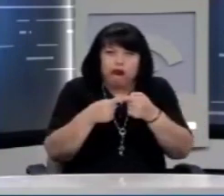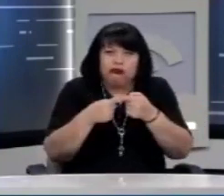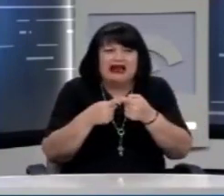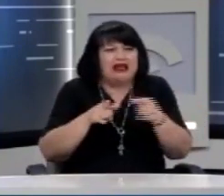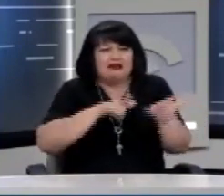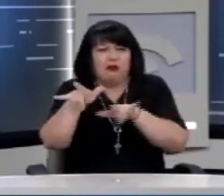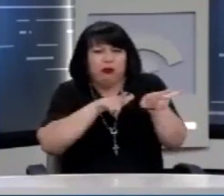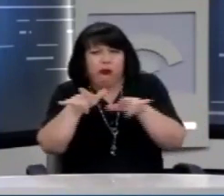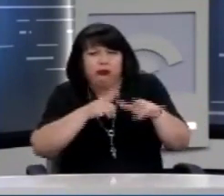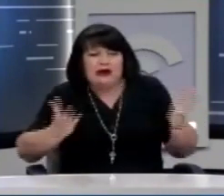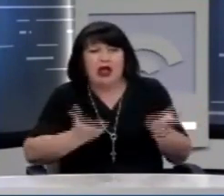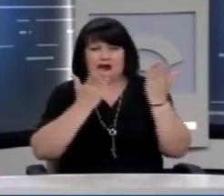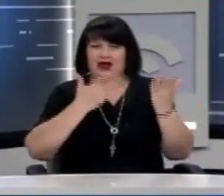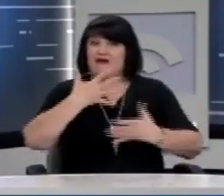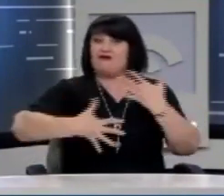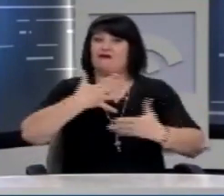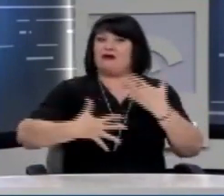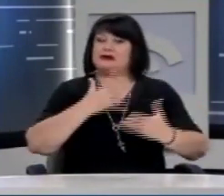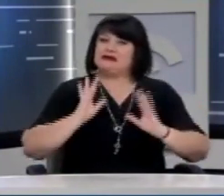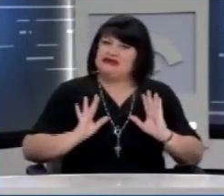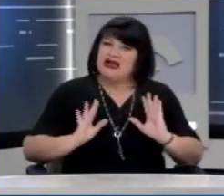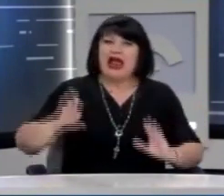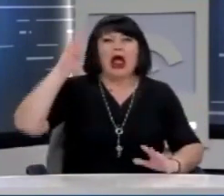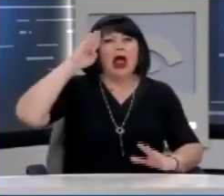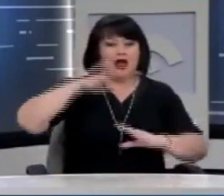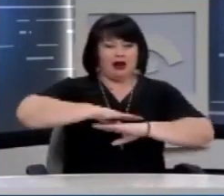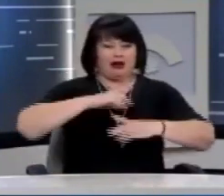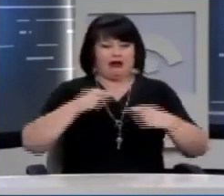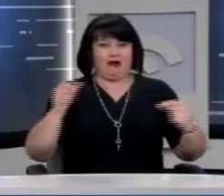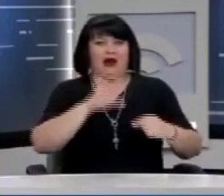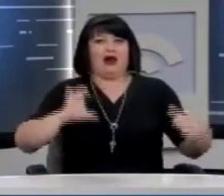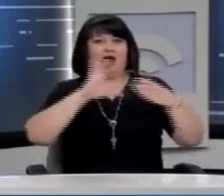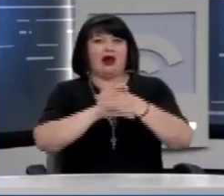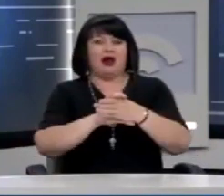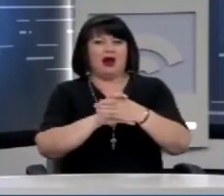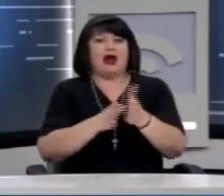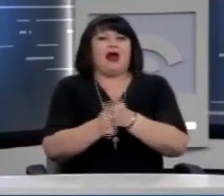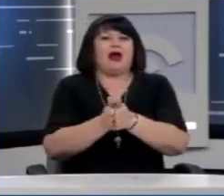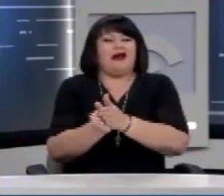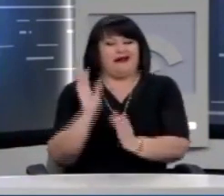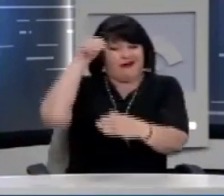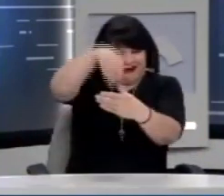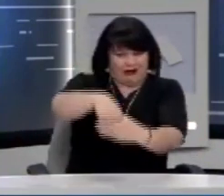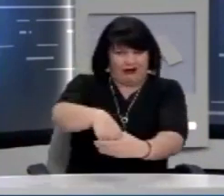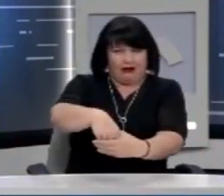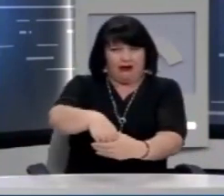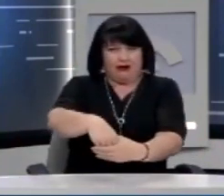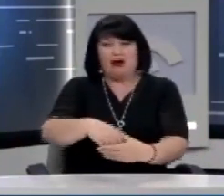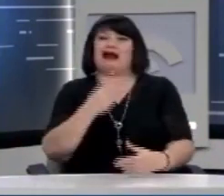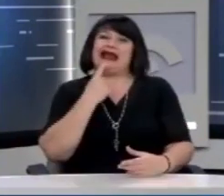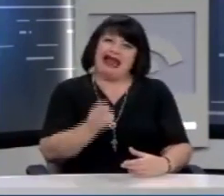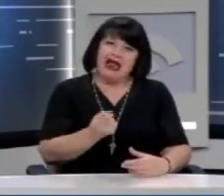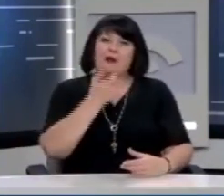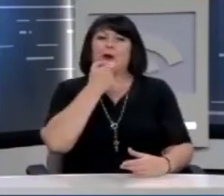γεγονός που θα ενεργοποιήσει την Αμερικανονατοϊκή και Ευρωπαϊκή διαμεσολάβηση, όπως